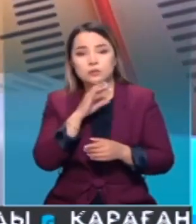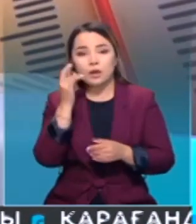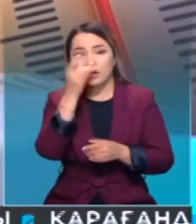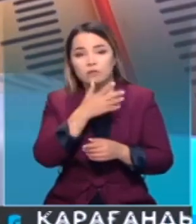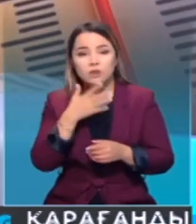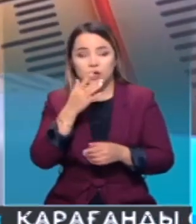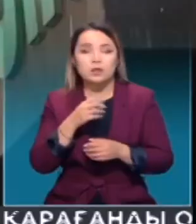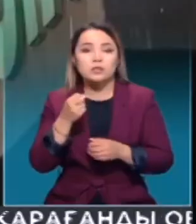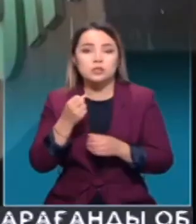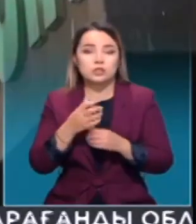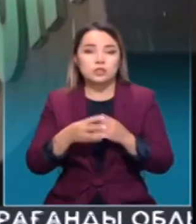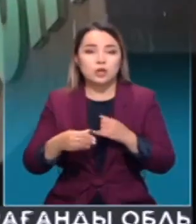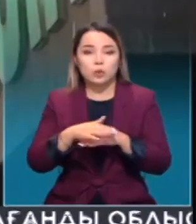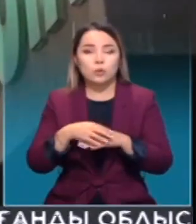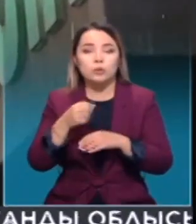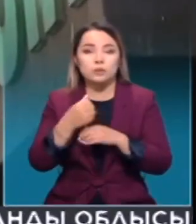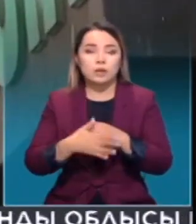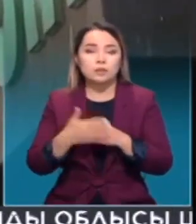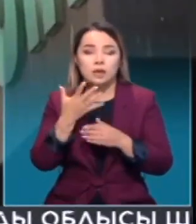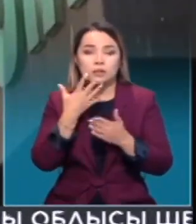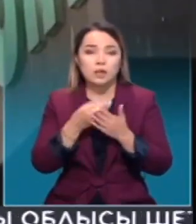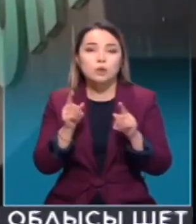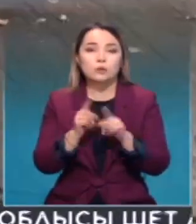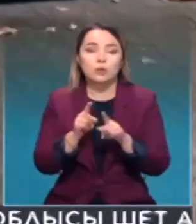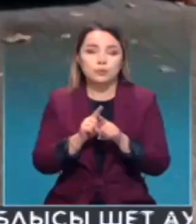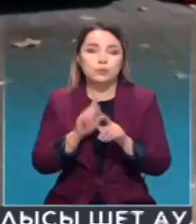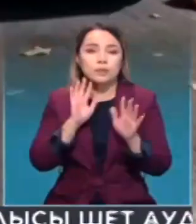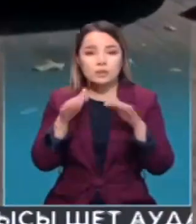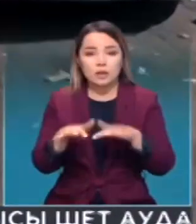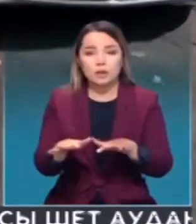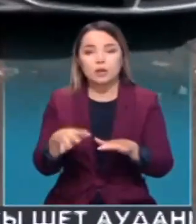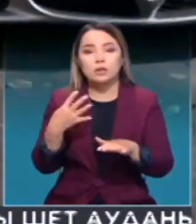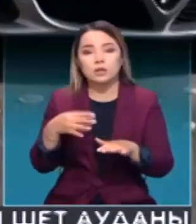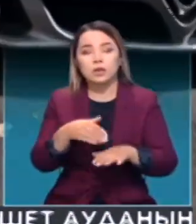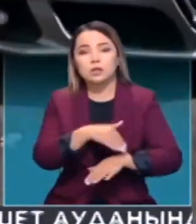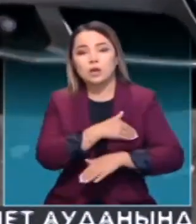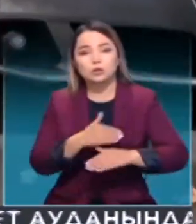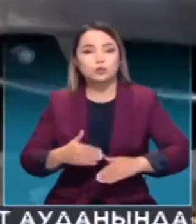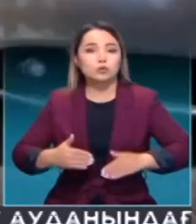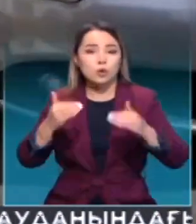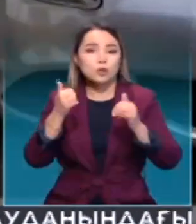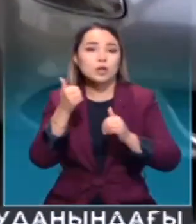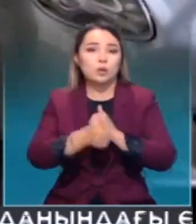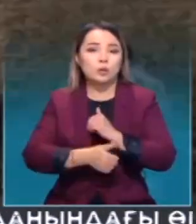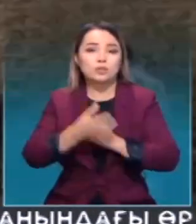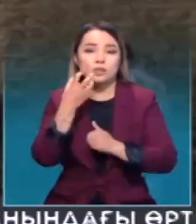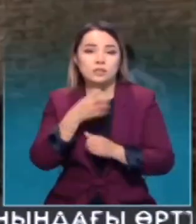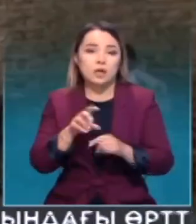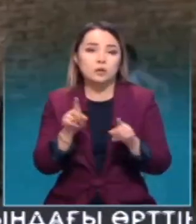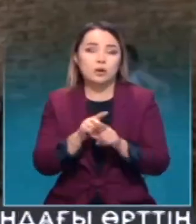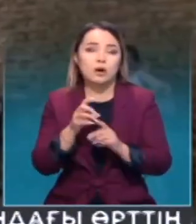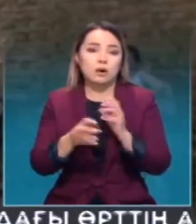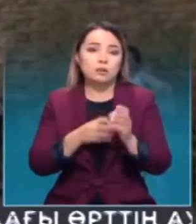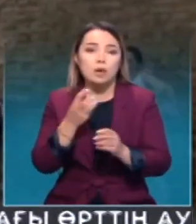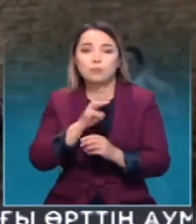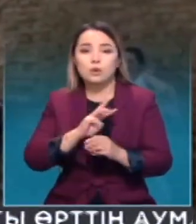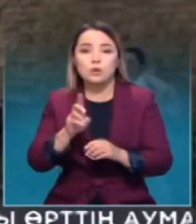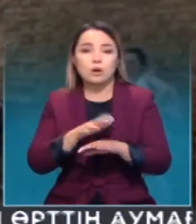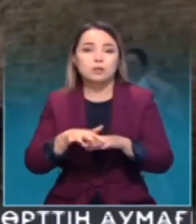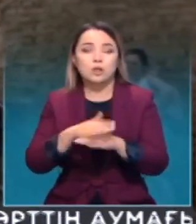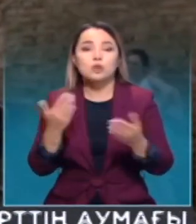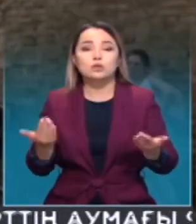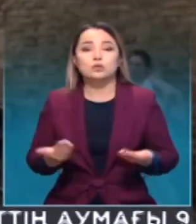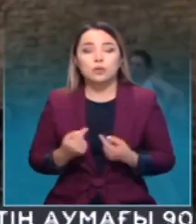мен жерорта теңіз аймағында ауа температурасы плюс 40 градустан жоғары болмақ. Рекордтық ыстық әлемнің миллиондаған